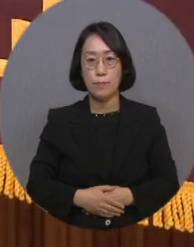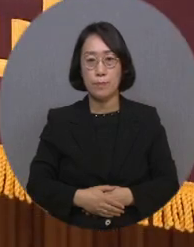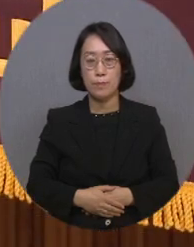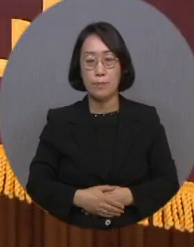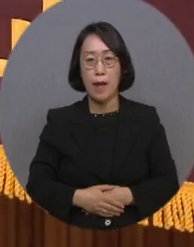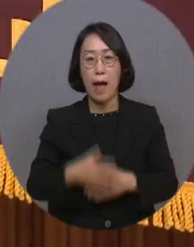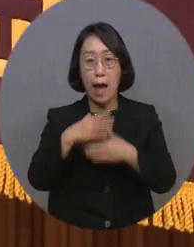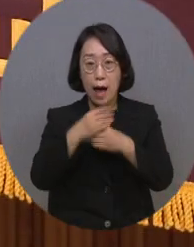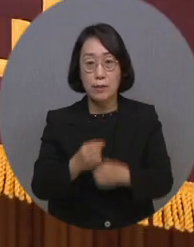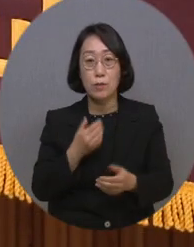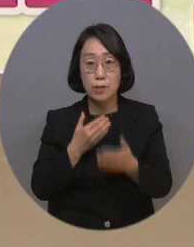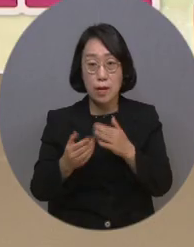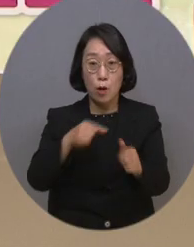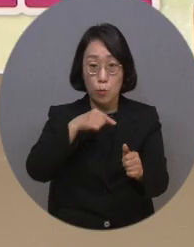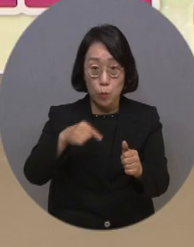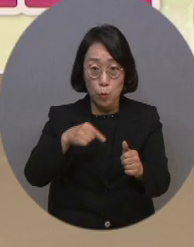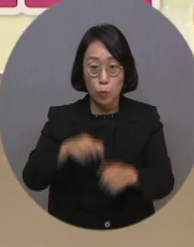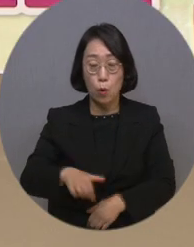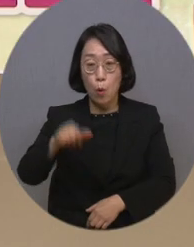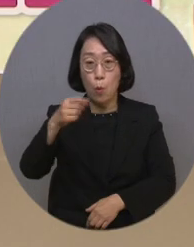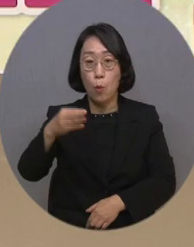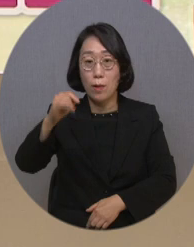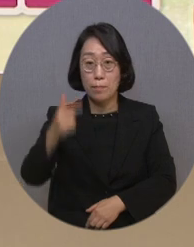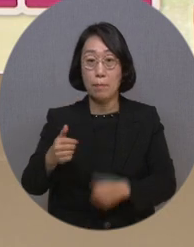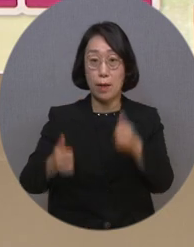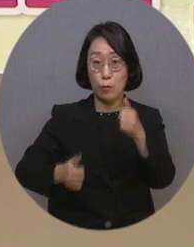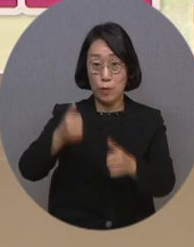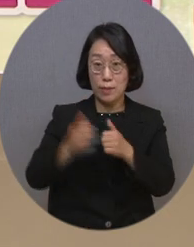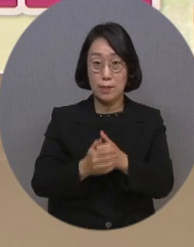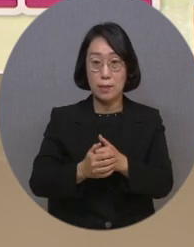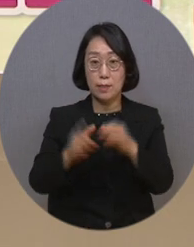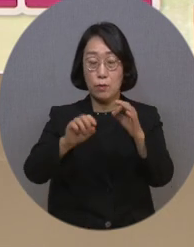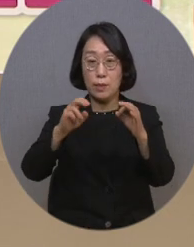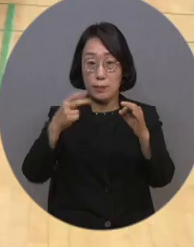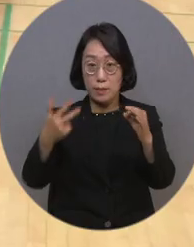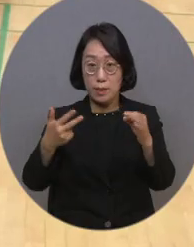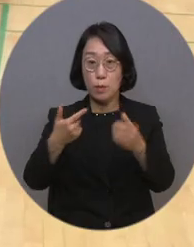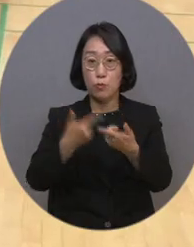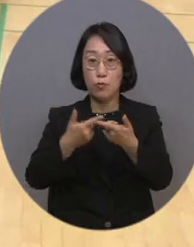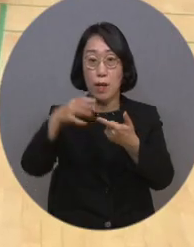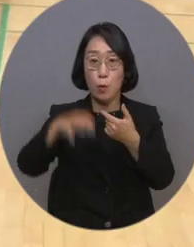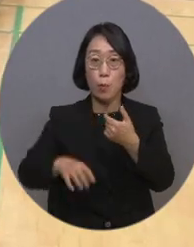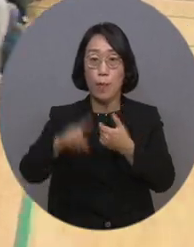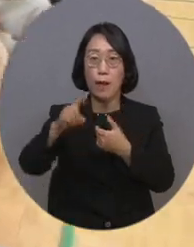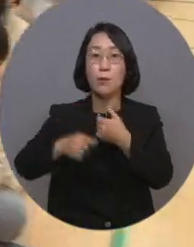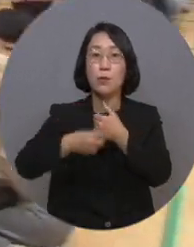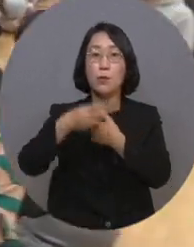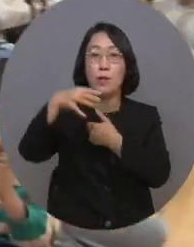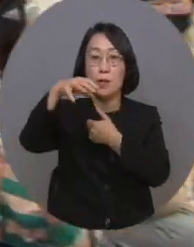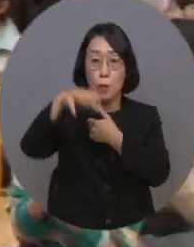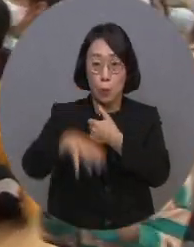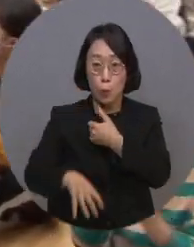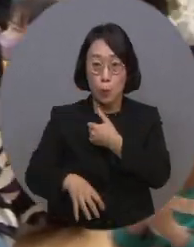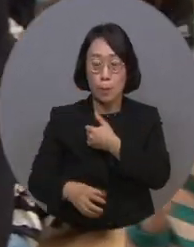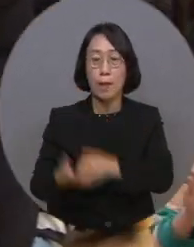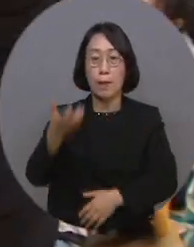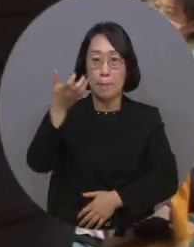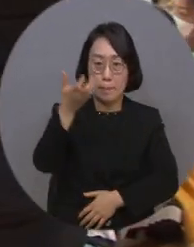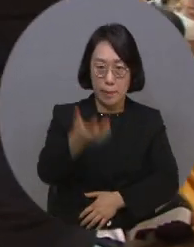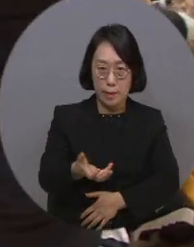찾아가는 안전체험 교육 및 안전 골든벨이 지난 27일 부산시 북구 포천초등학교 강당에서